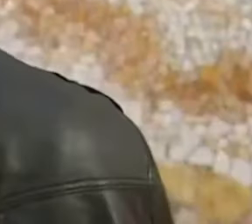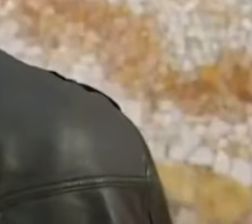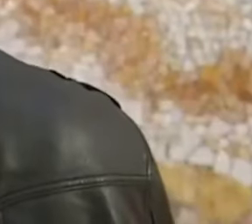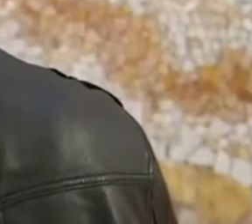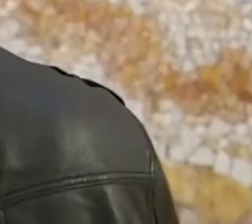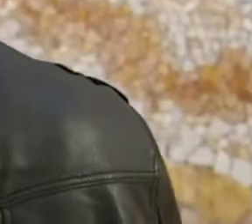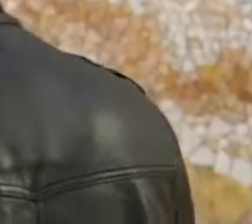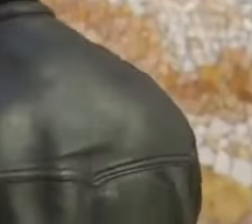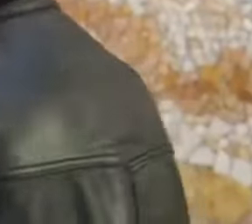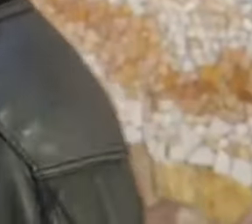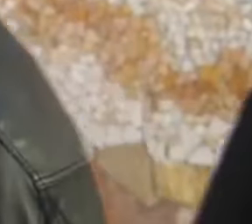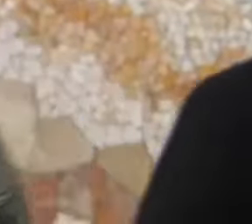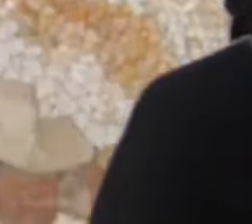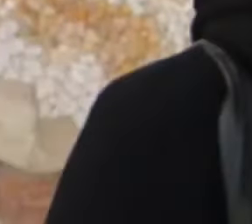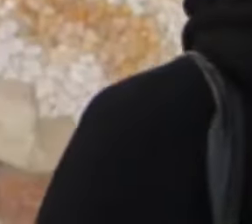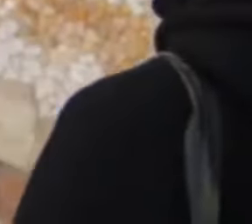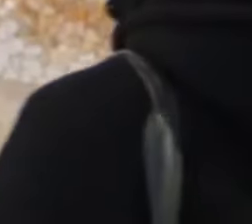mi